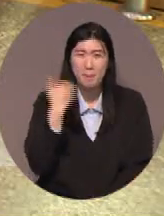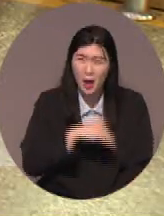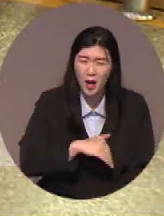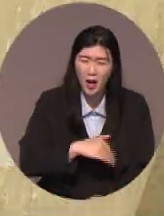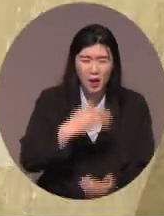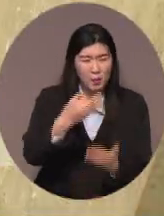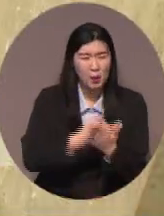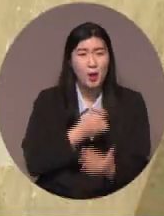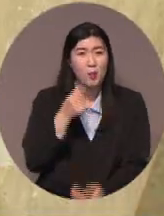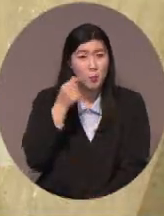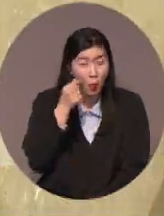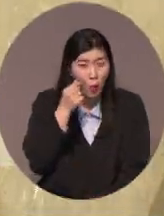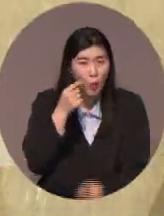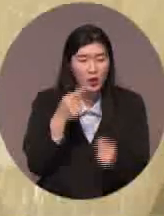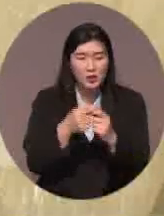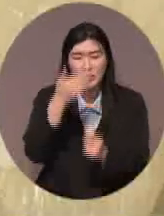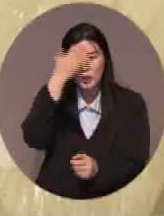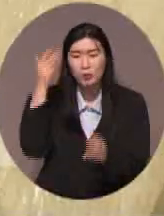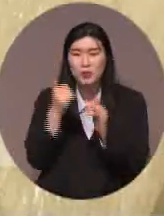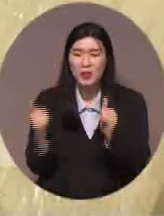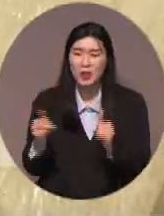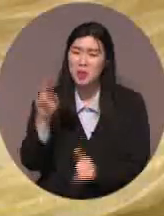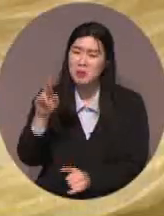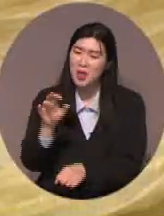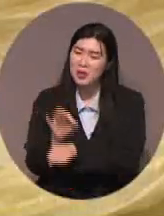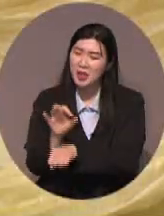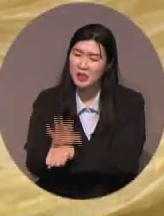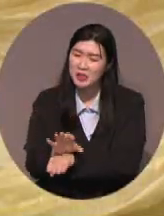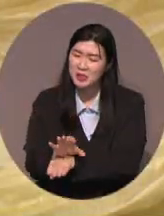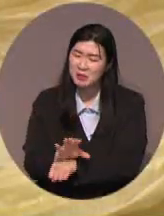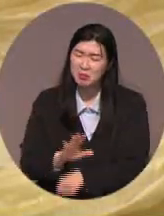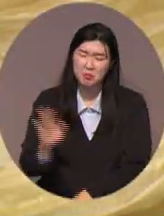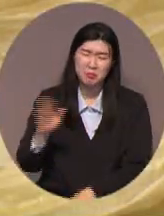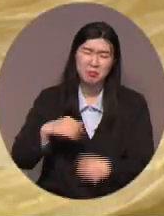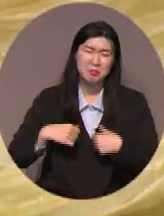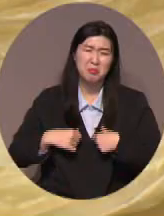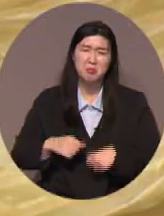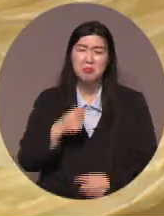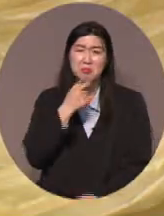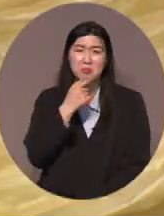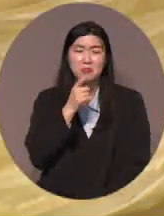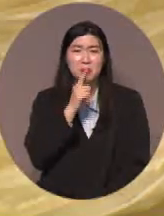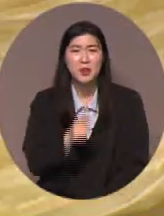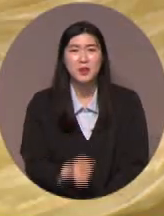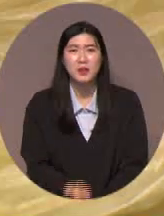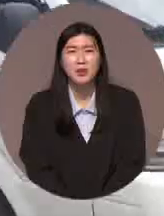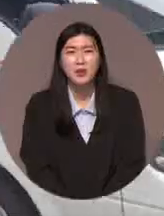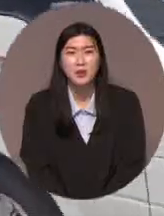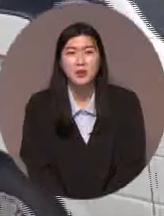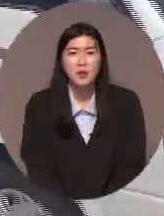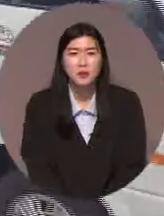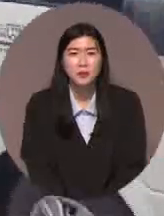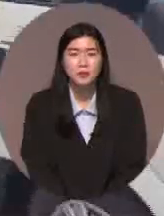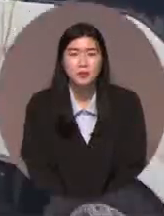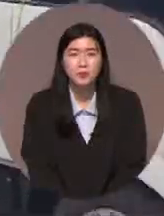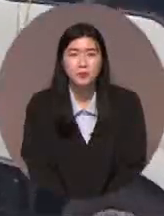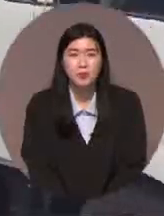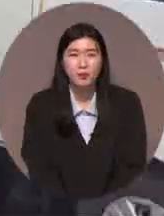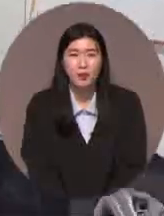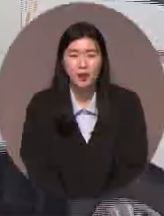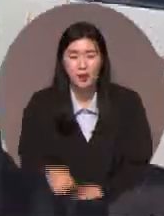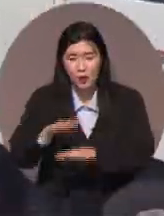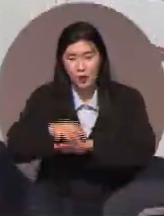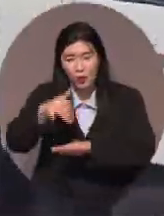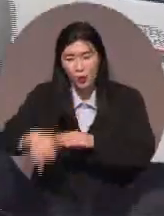있는 데다가 젊은 세대들이 인삼을 가공한 영양제를 그다지 선호하지 않는 것도 이유입니다. 벼랑 끝까지